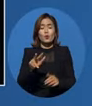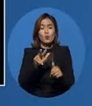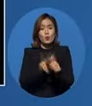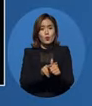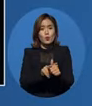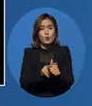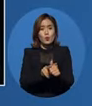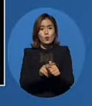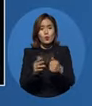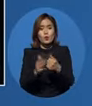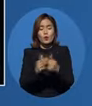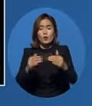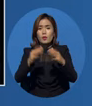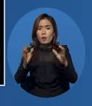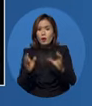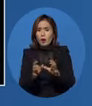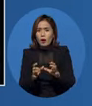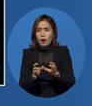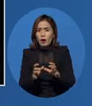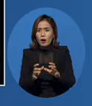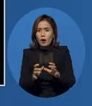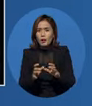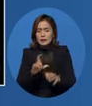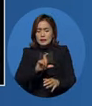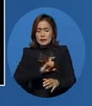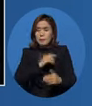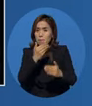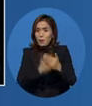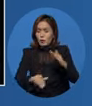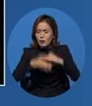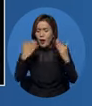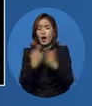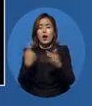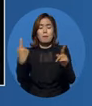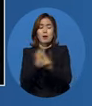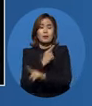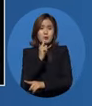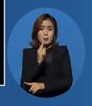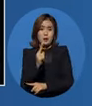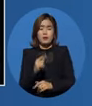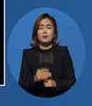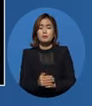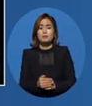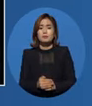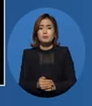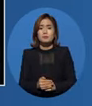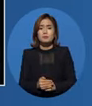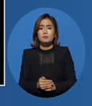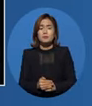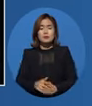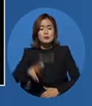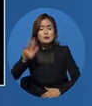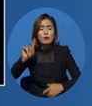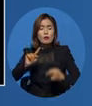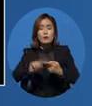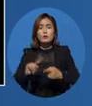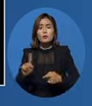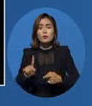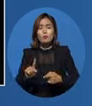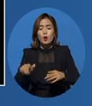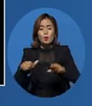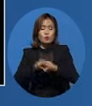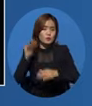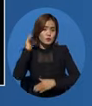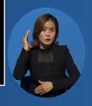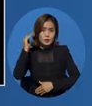일송 으로 당연 빼고 다 바꾸겠다 이렇게 말씀하시고 있습니다 그 선언은 문재인